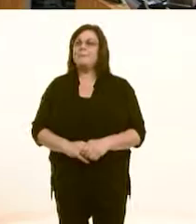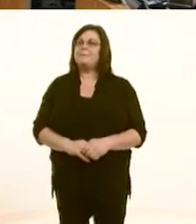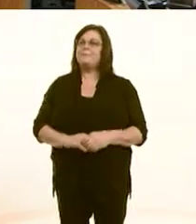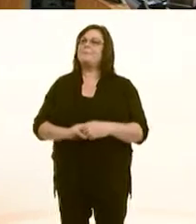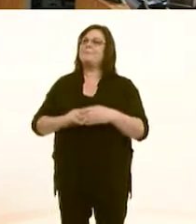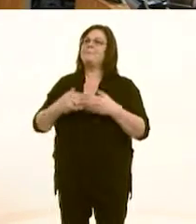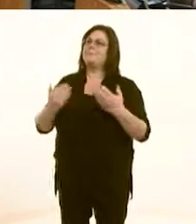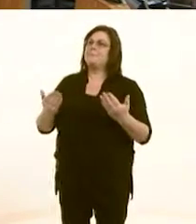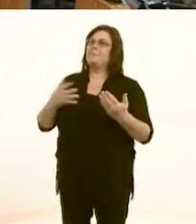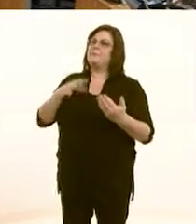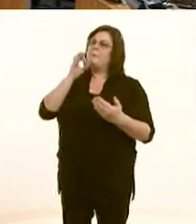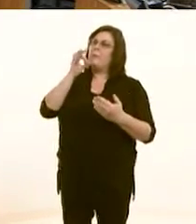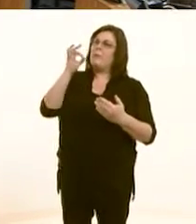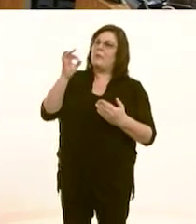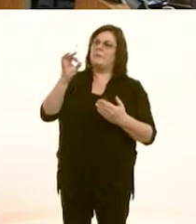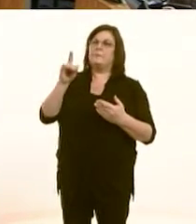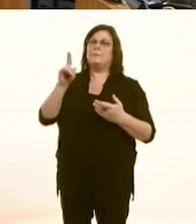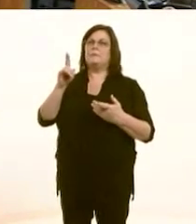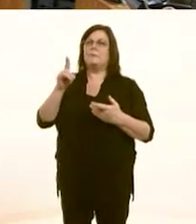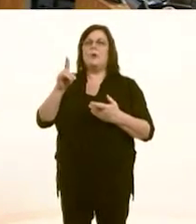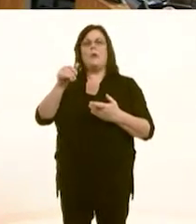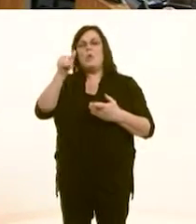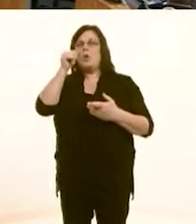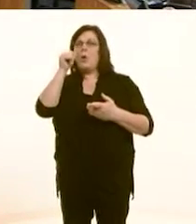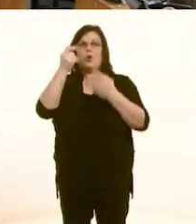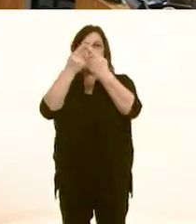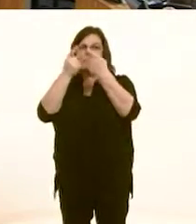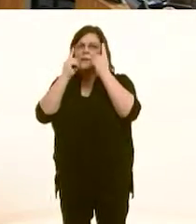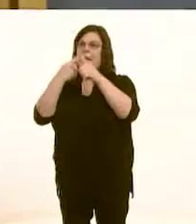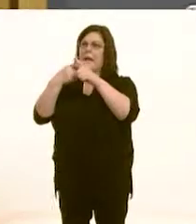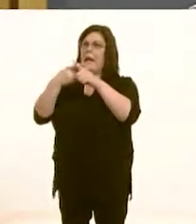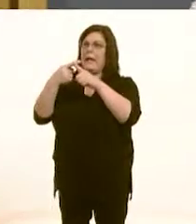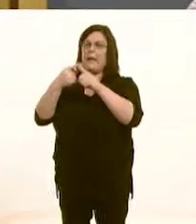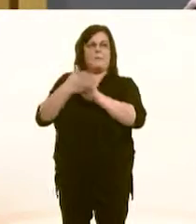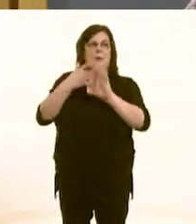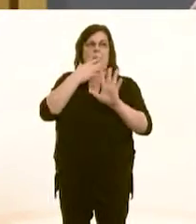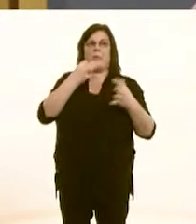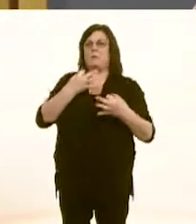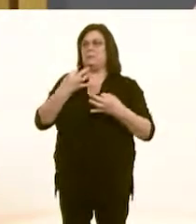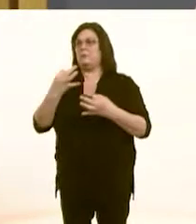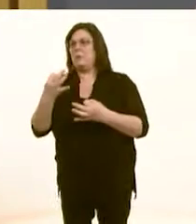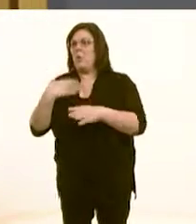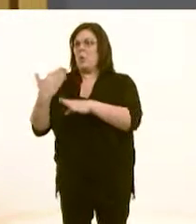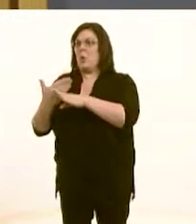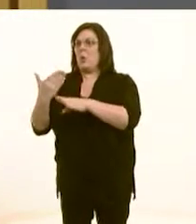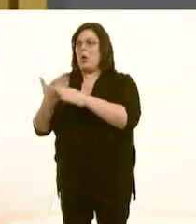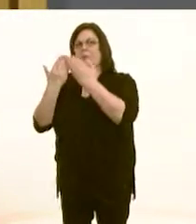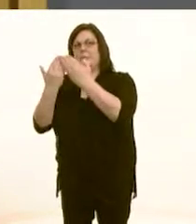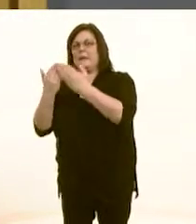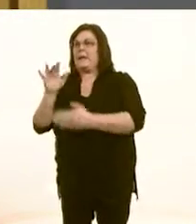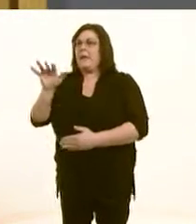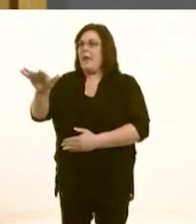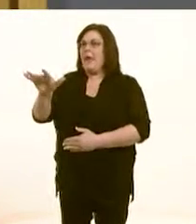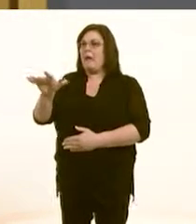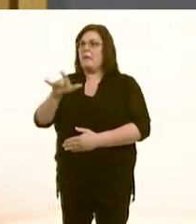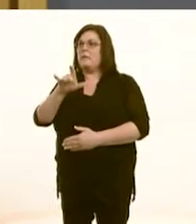gwrs, yw bod prifysgolion yn Lloegr yn fwy deniadol I gwaddedigion I astudio ymchwil na prifysgolion yng Nghymru. A gall hwnna